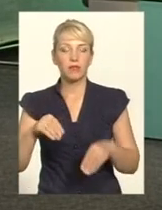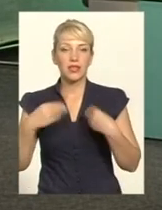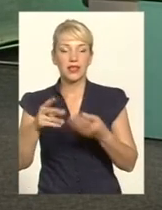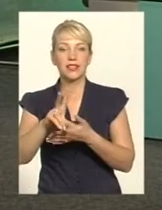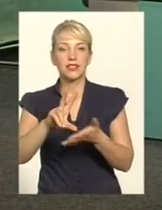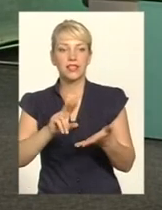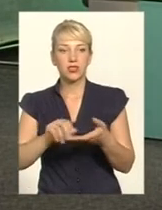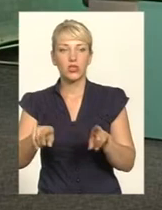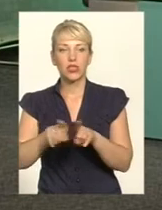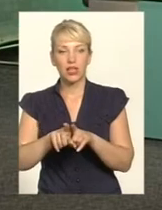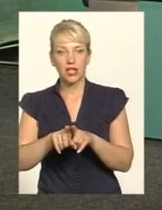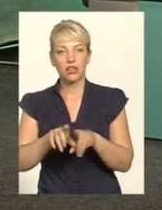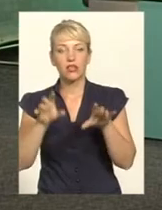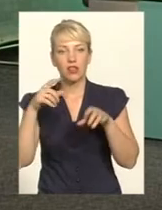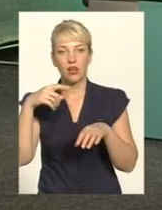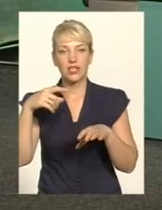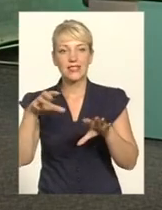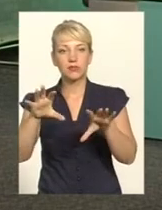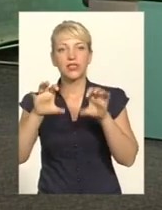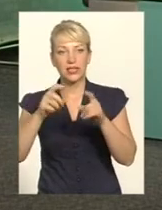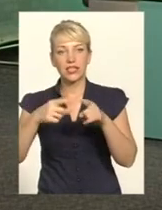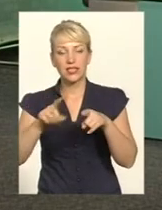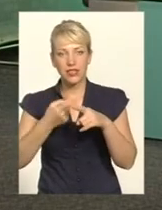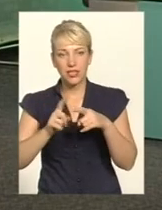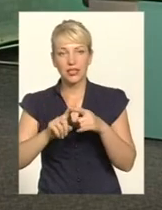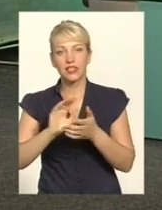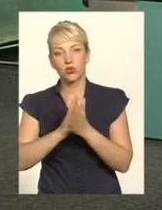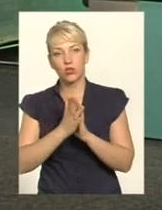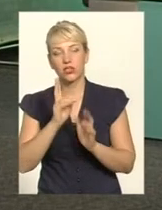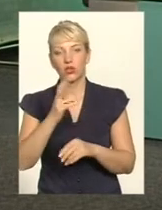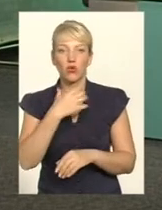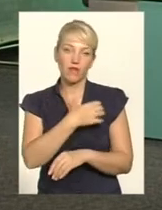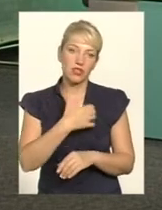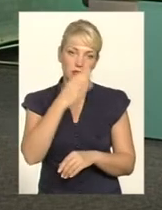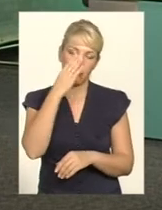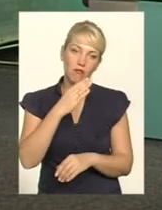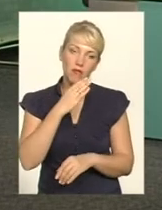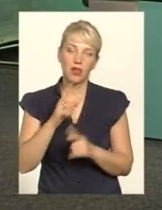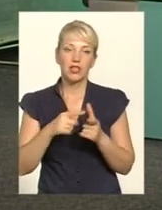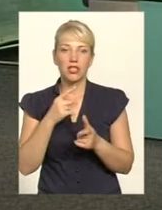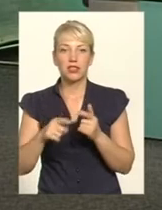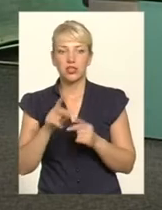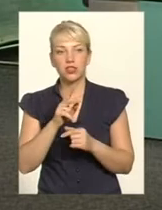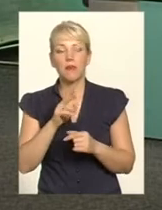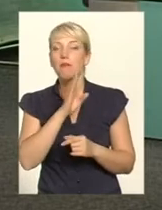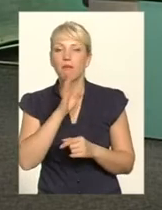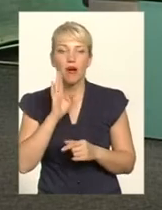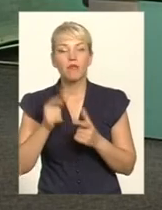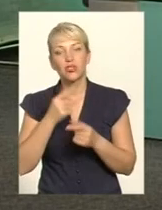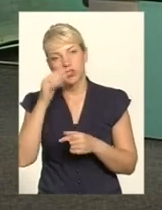такий образного сприйняття цієї ситуації. Хто важливіший, мама чи тато? Тому що ми ж, Наталя Михайловна правильно сказала,